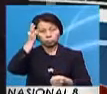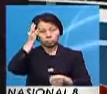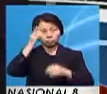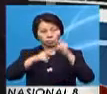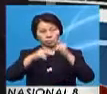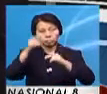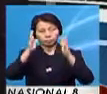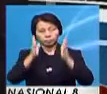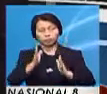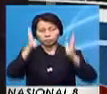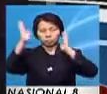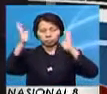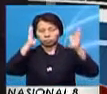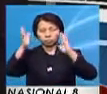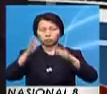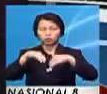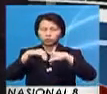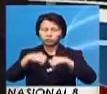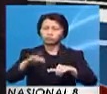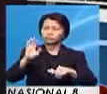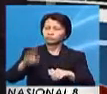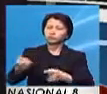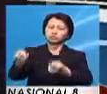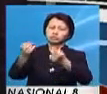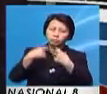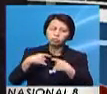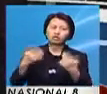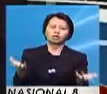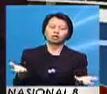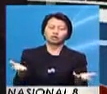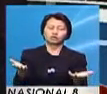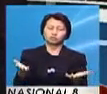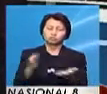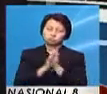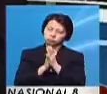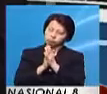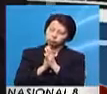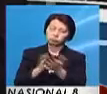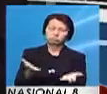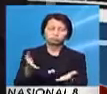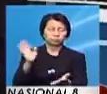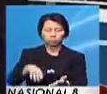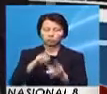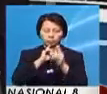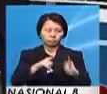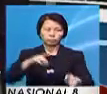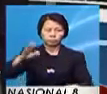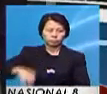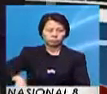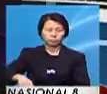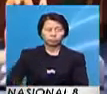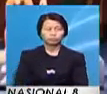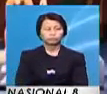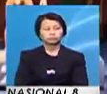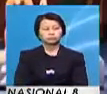Badan Malaysia PBBM masih belum mengumumkan keputusan rayuan Sazali.